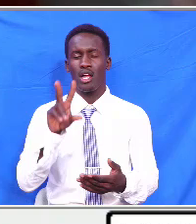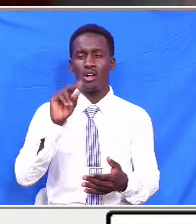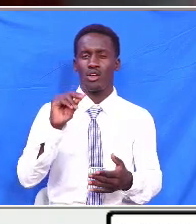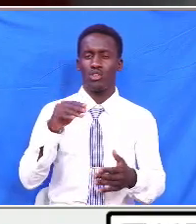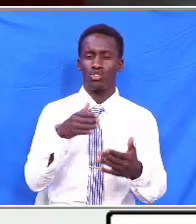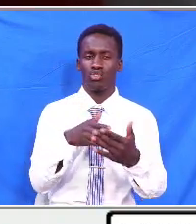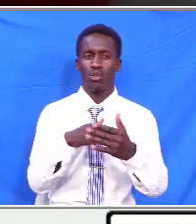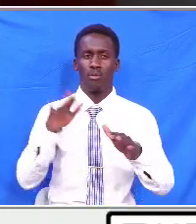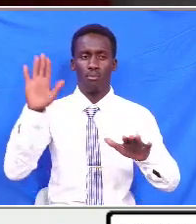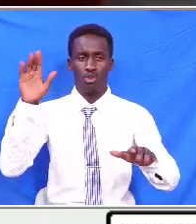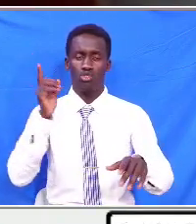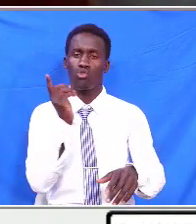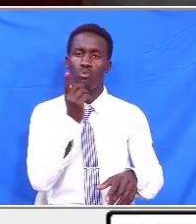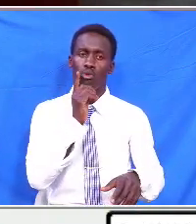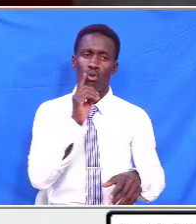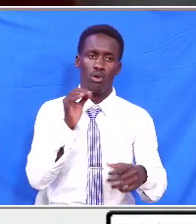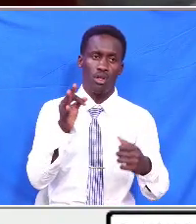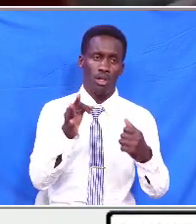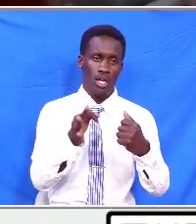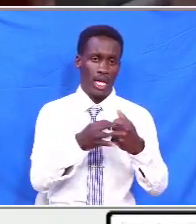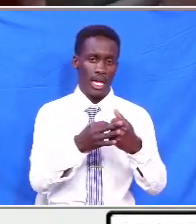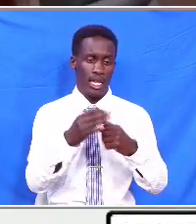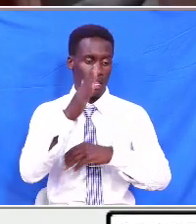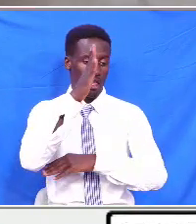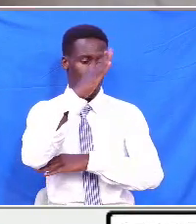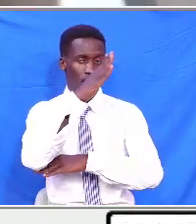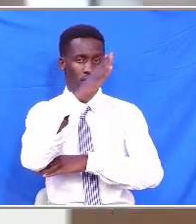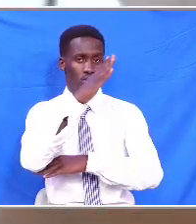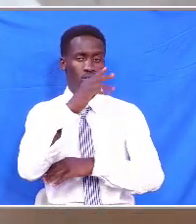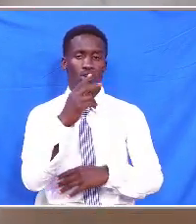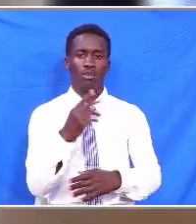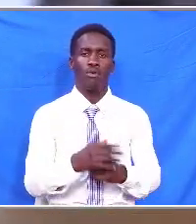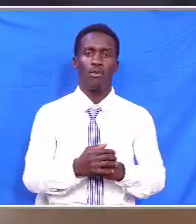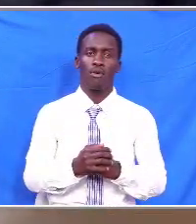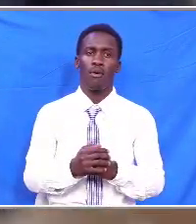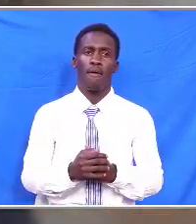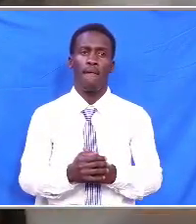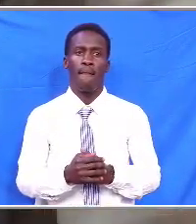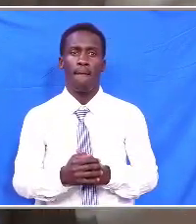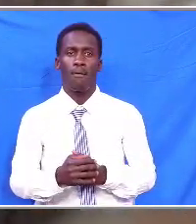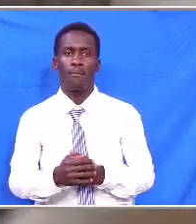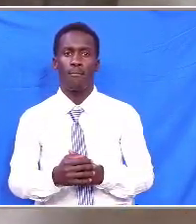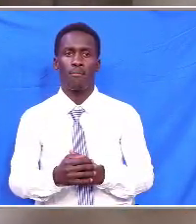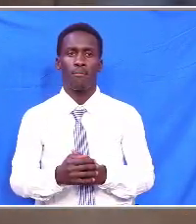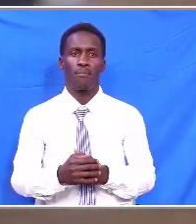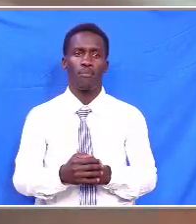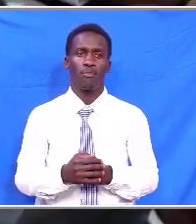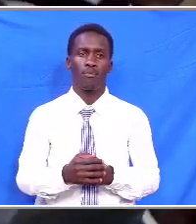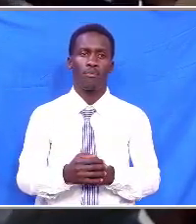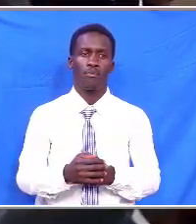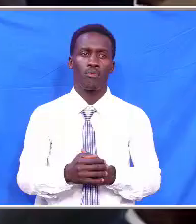hapo kesho saa 8:30. Mike Kagongo, TV 47, Nairobi.